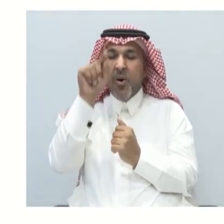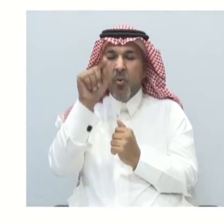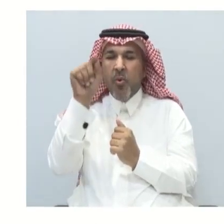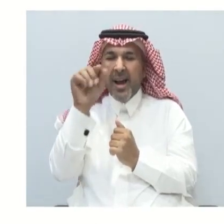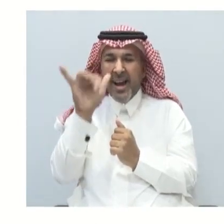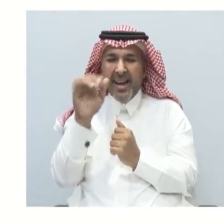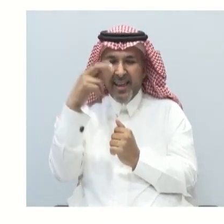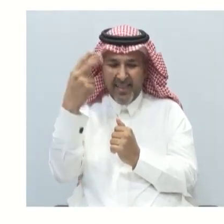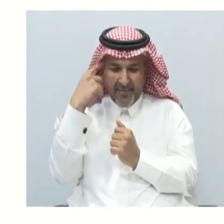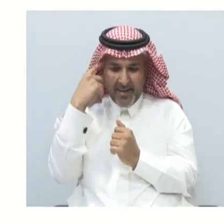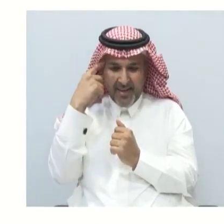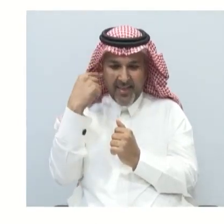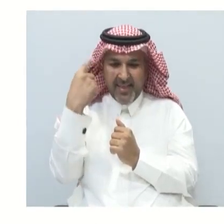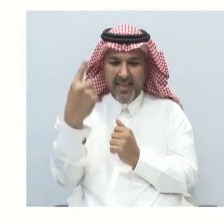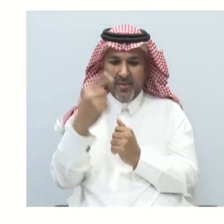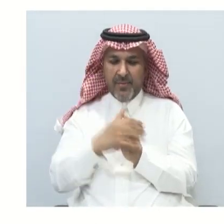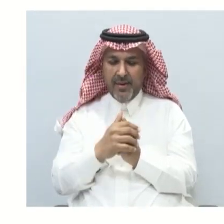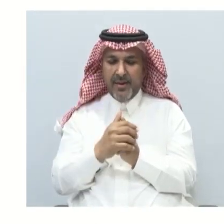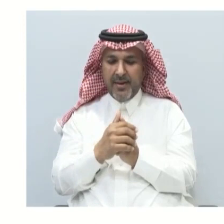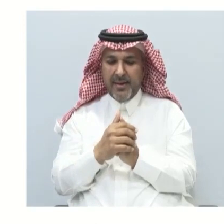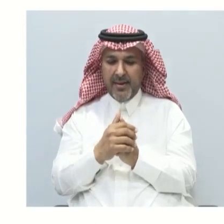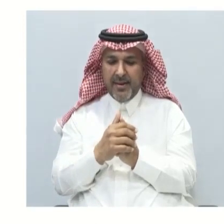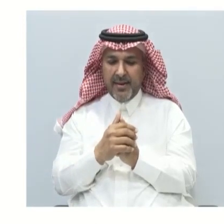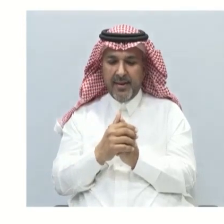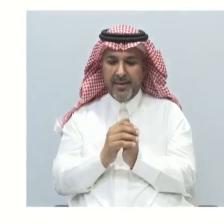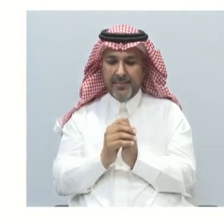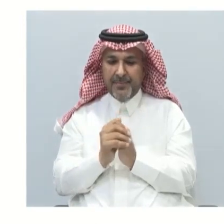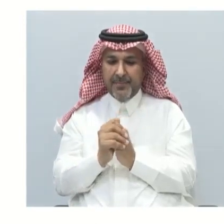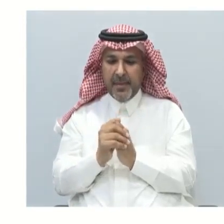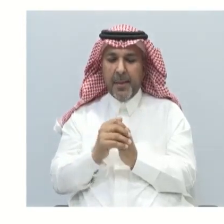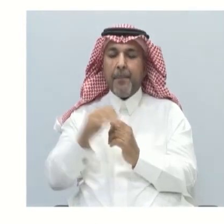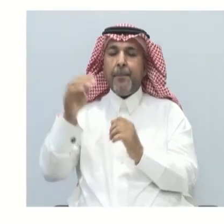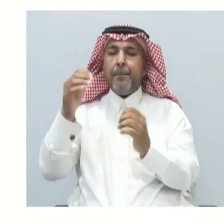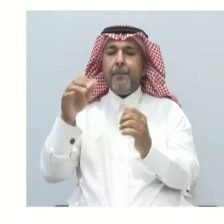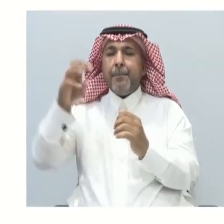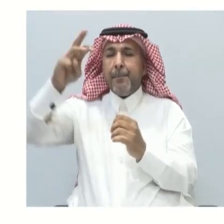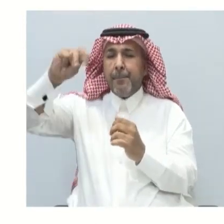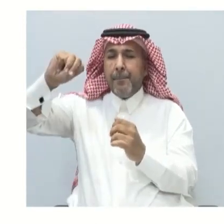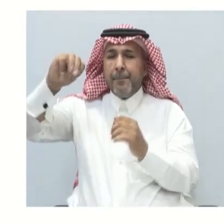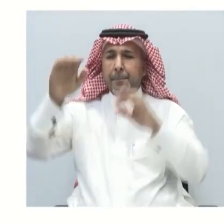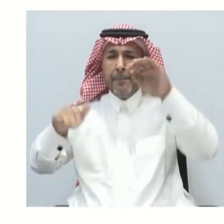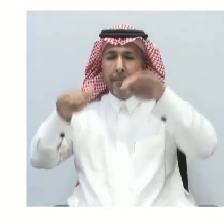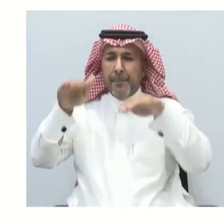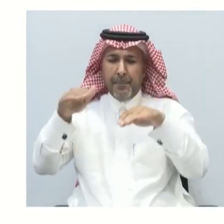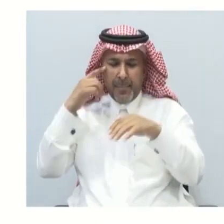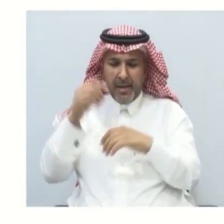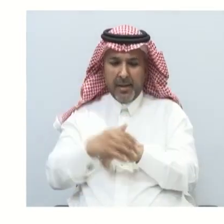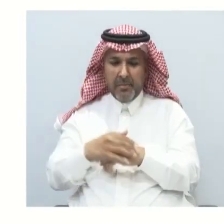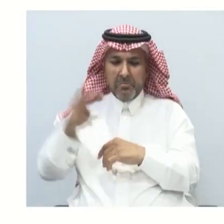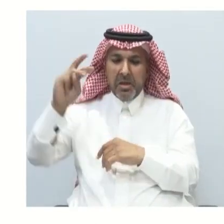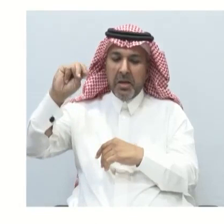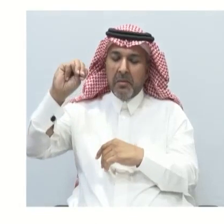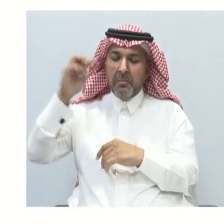رقم وا معادله خط الانح او ميل المعادله طبعا الميل هو نرمز لها دائما بالرمز